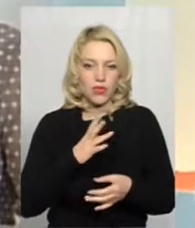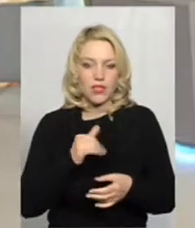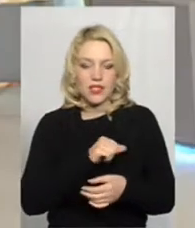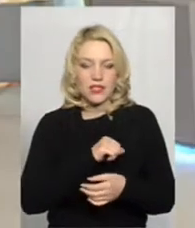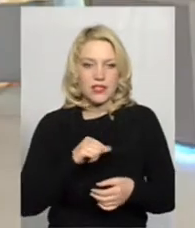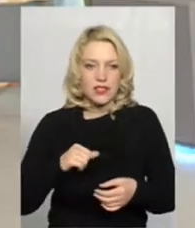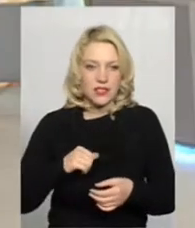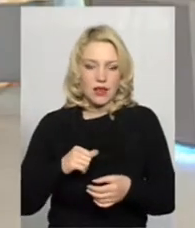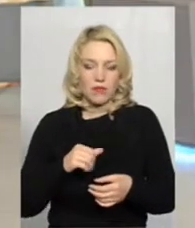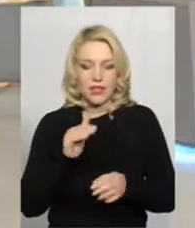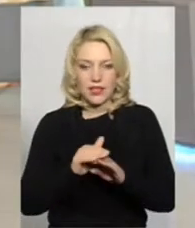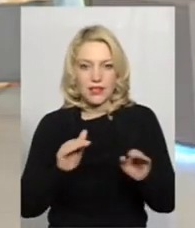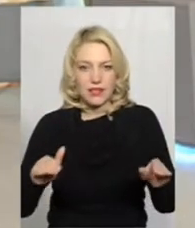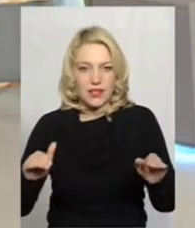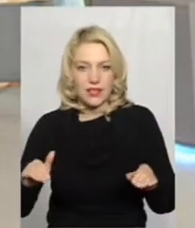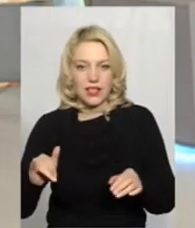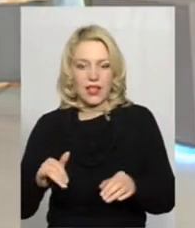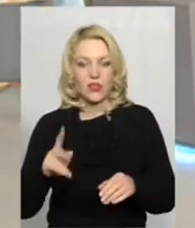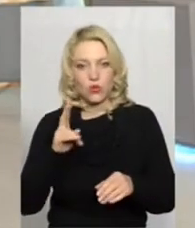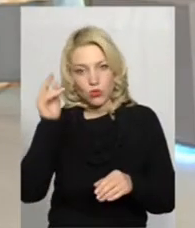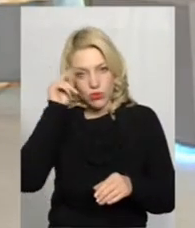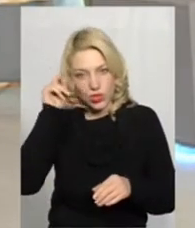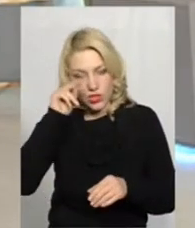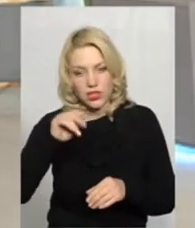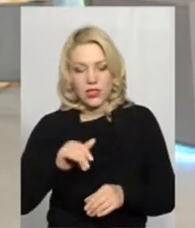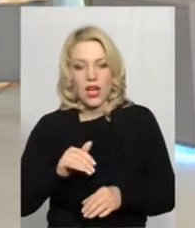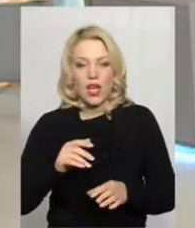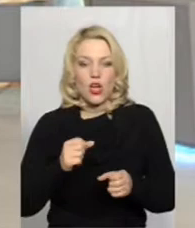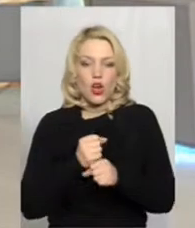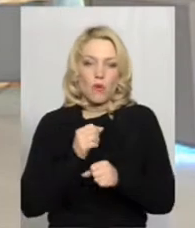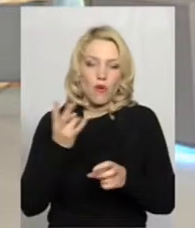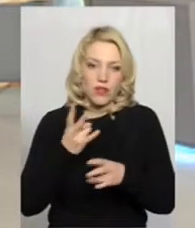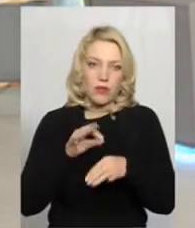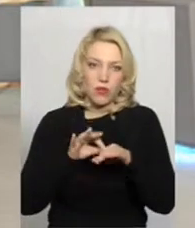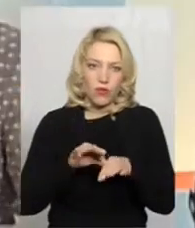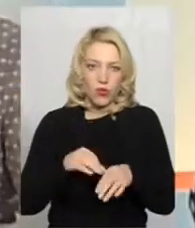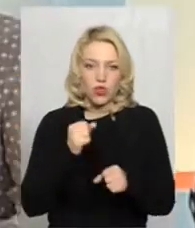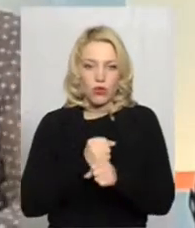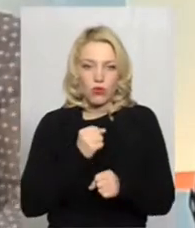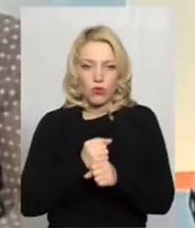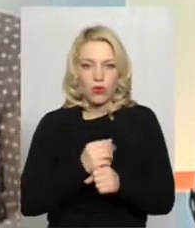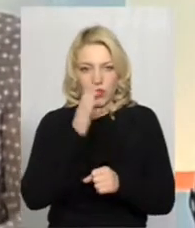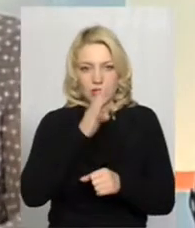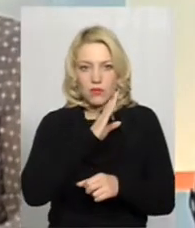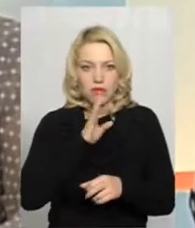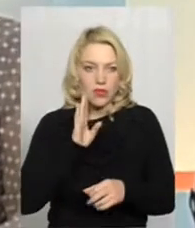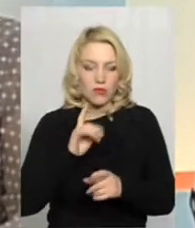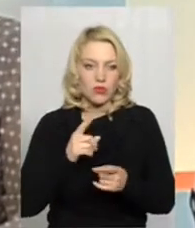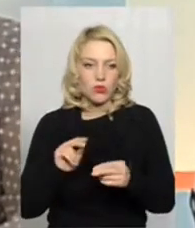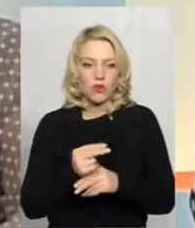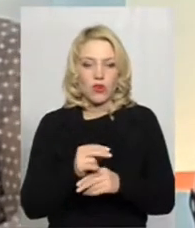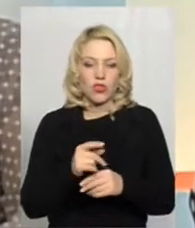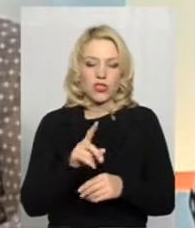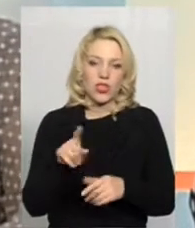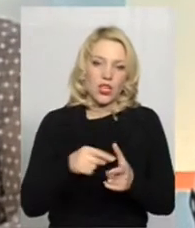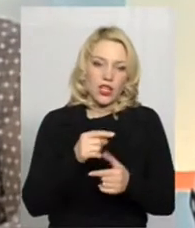самих здобувачів освіти, і робота з батьками має проводитися велика, тому що чомусь виховання в нас зводиться до того, як дитина